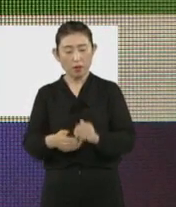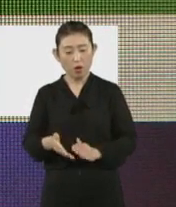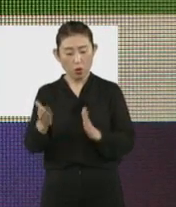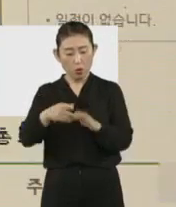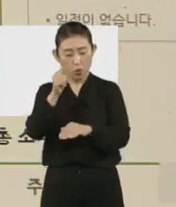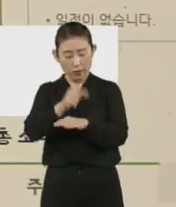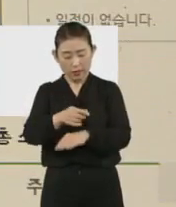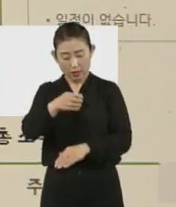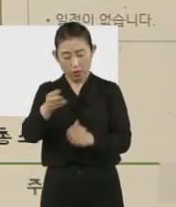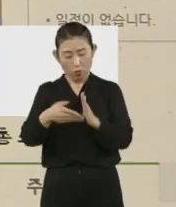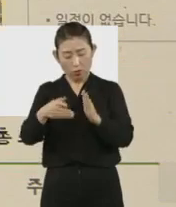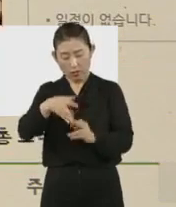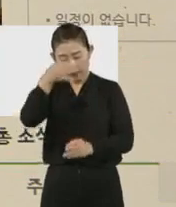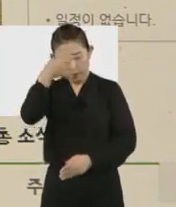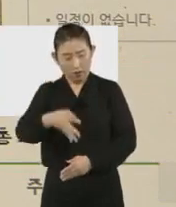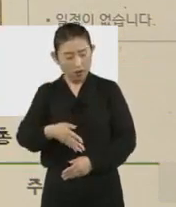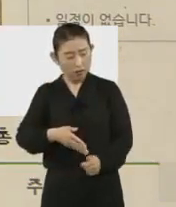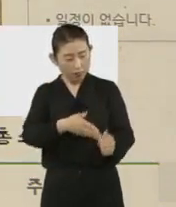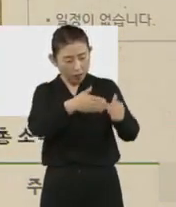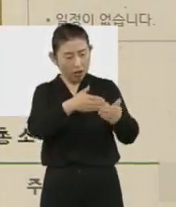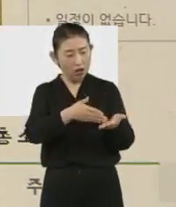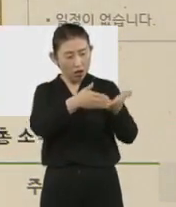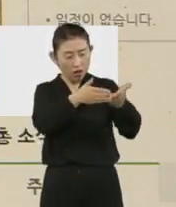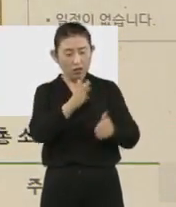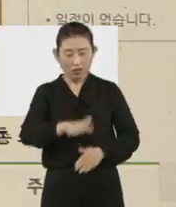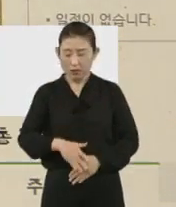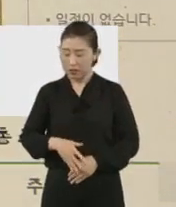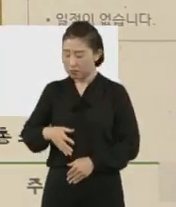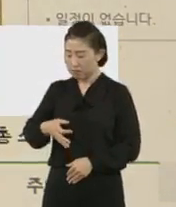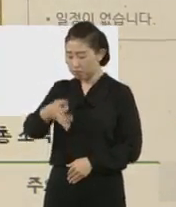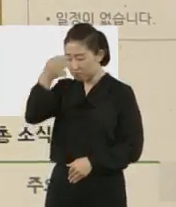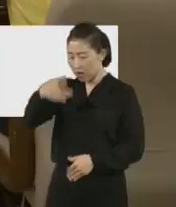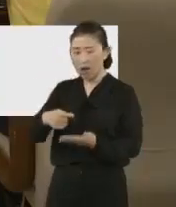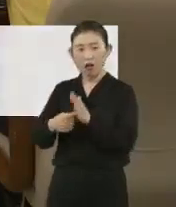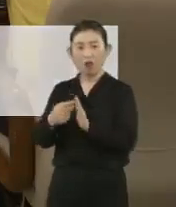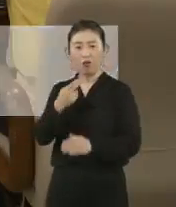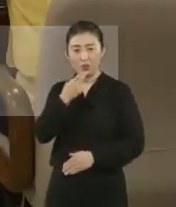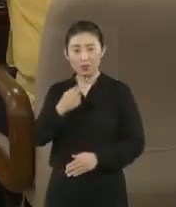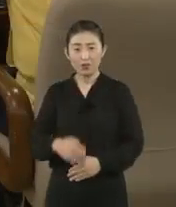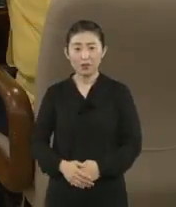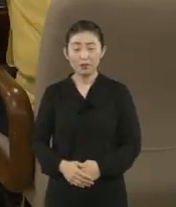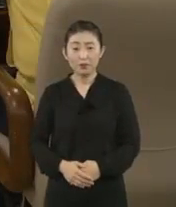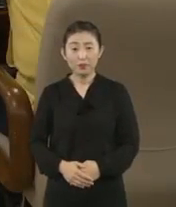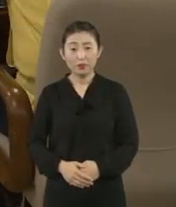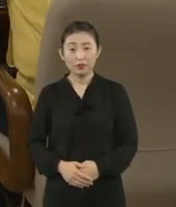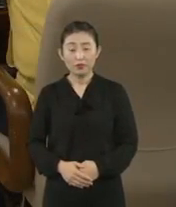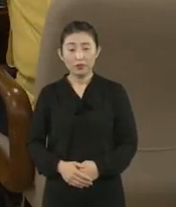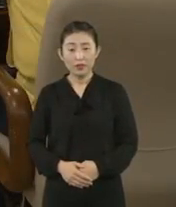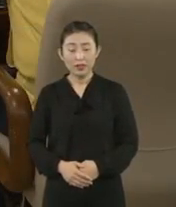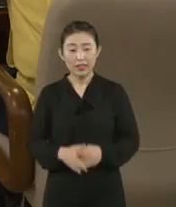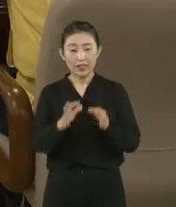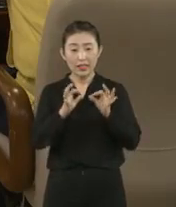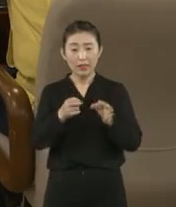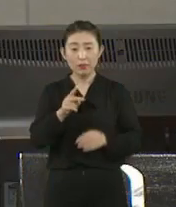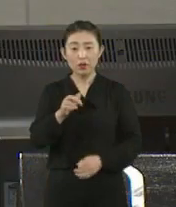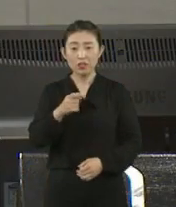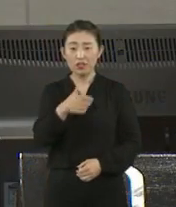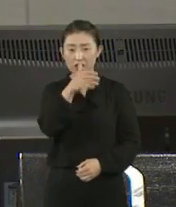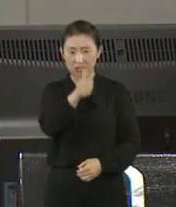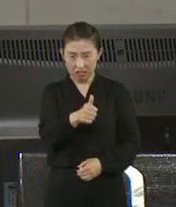공식적인 사과를 요구했지만 아직 김 의원은 사과하지 않고 있습니다. 도의회는 김명선 의장이